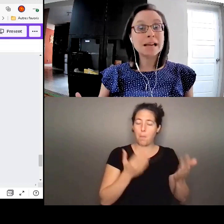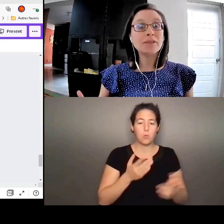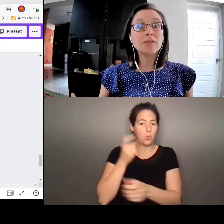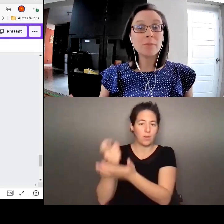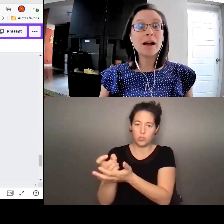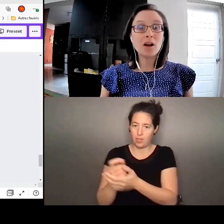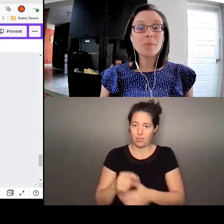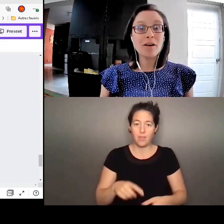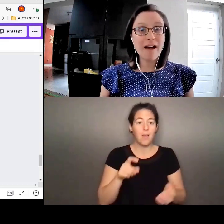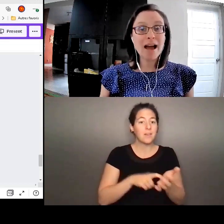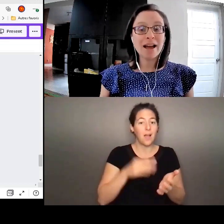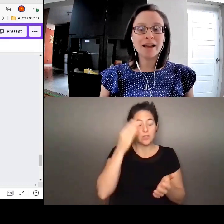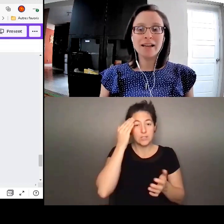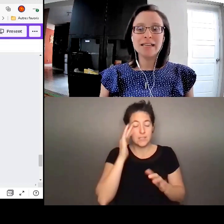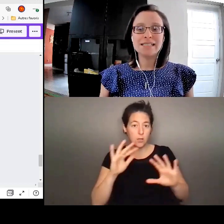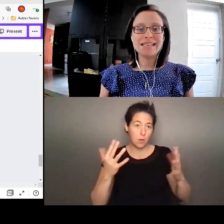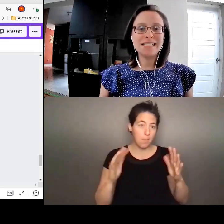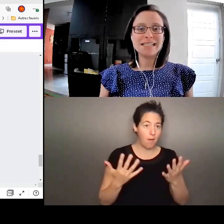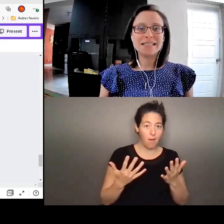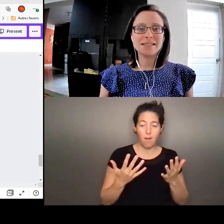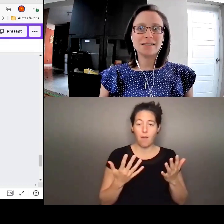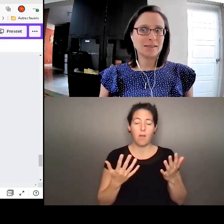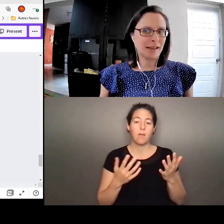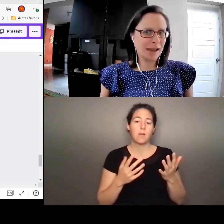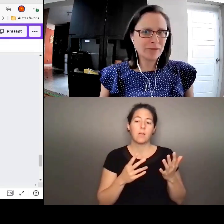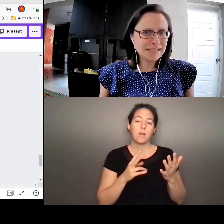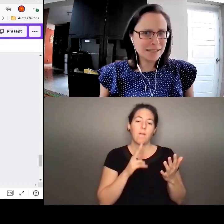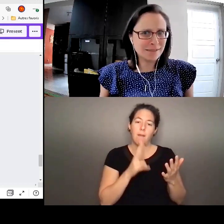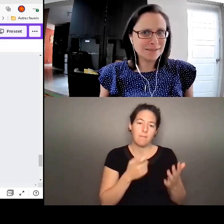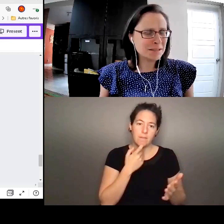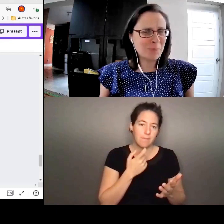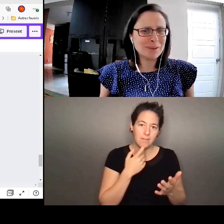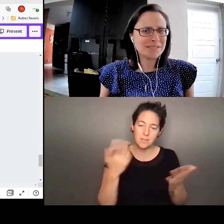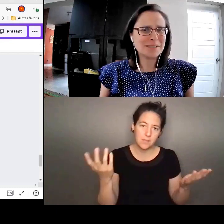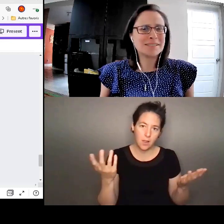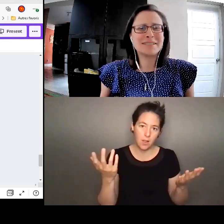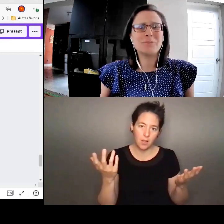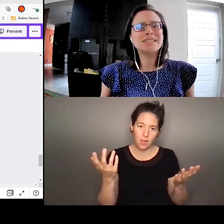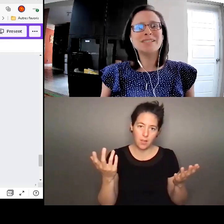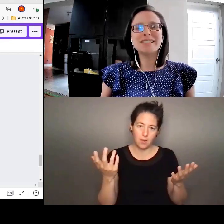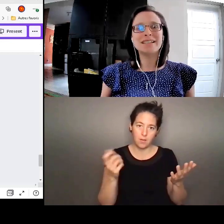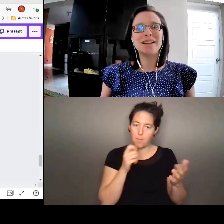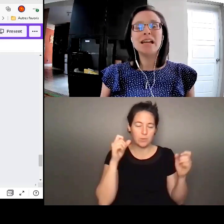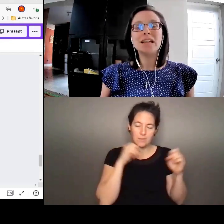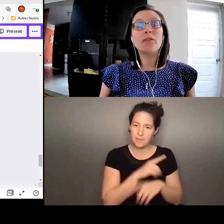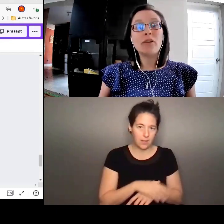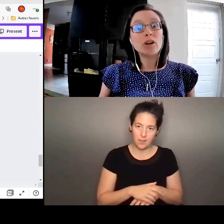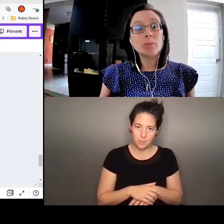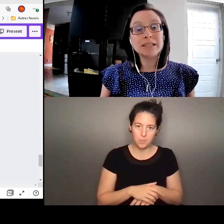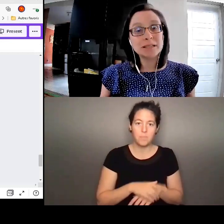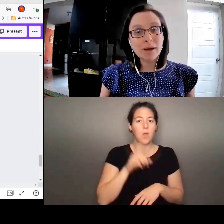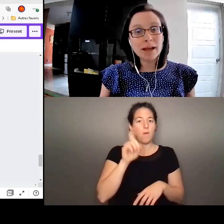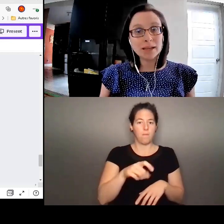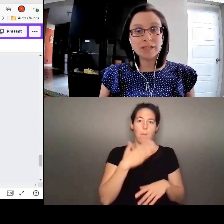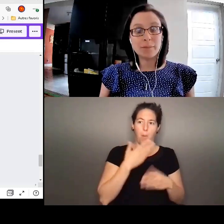que vous savez vraiment comment faire, c'est très facile. C'est pas difficile. Il faut avoir le